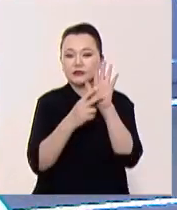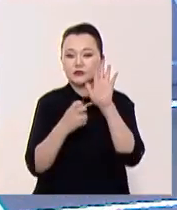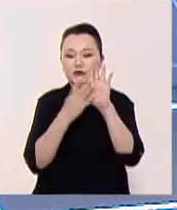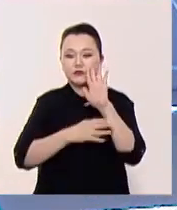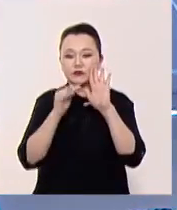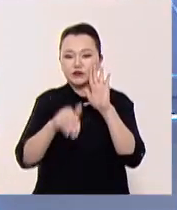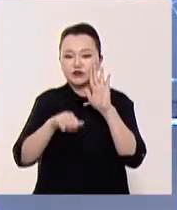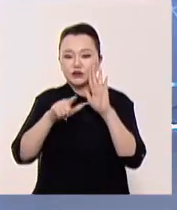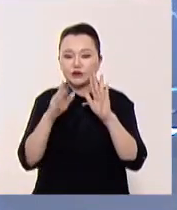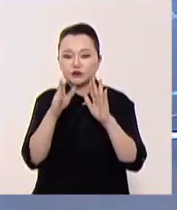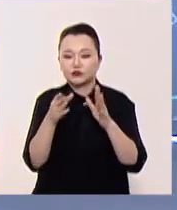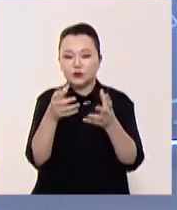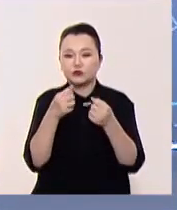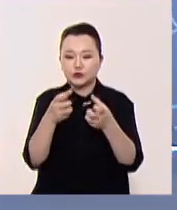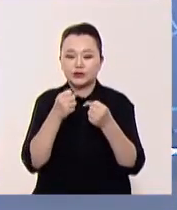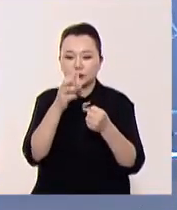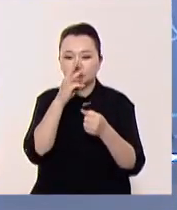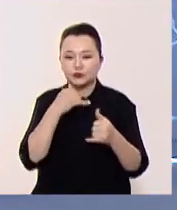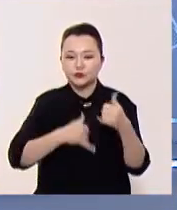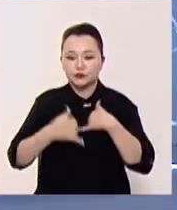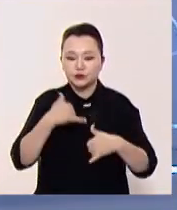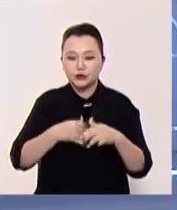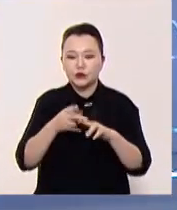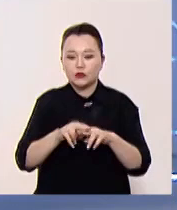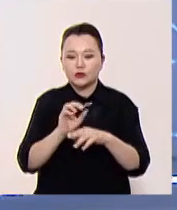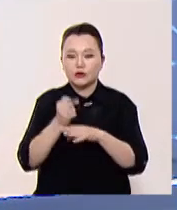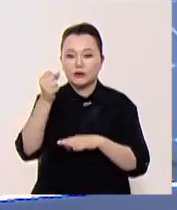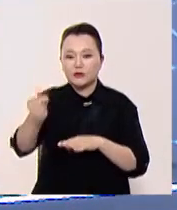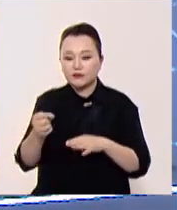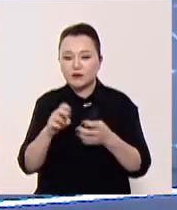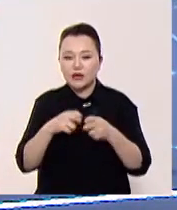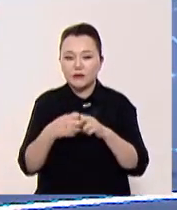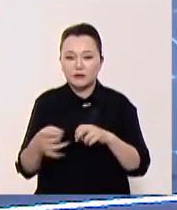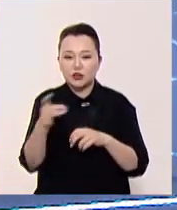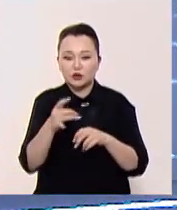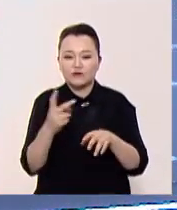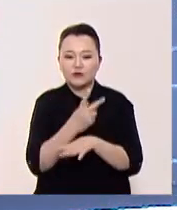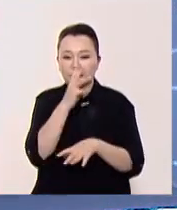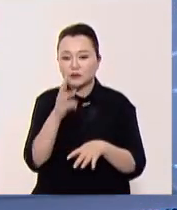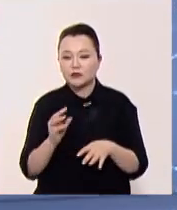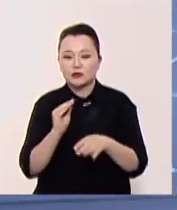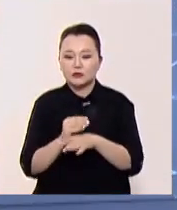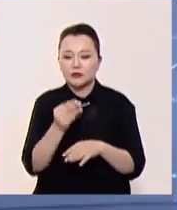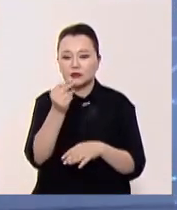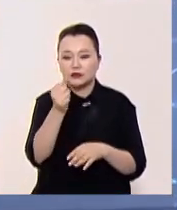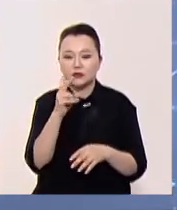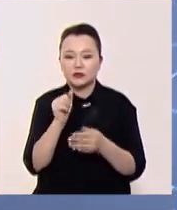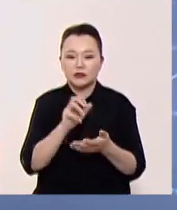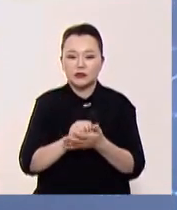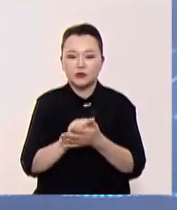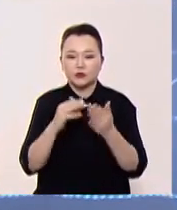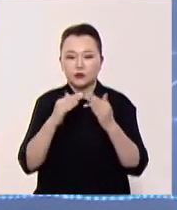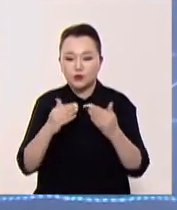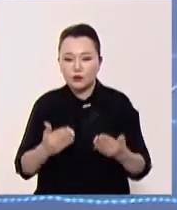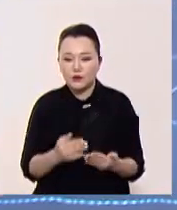790 тысяч тенге будут получать учителя, которых направят работать в проблемные регионы. К двойной зарплате прибавят деньги на аренду жилья